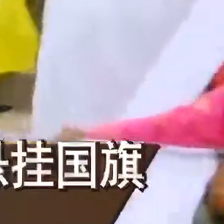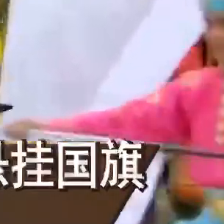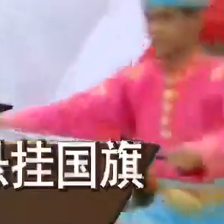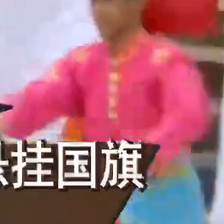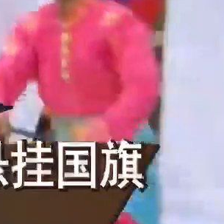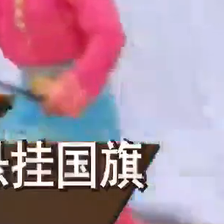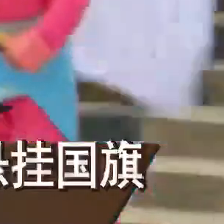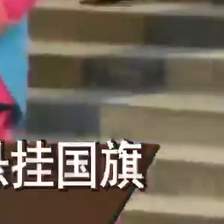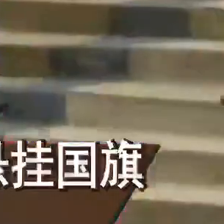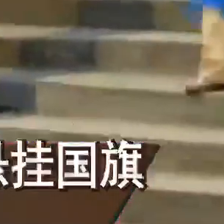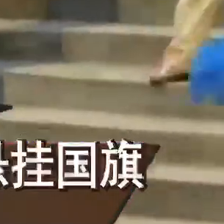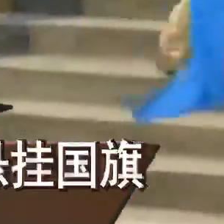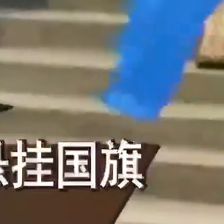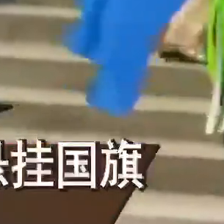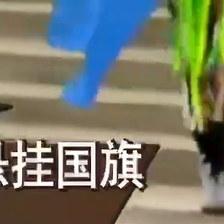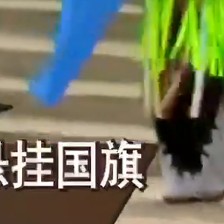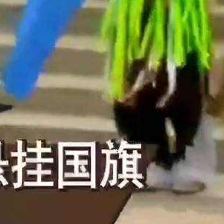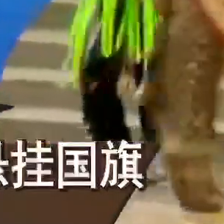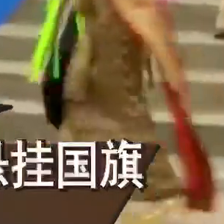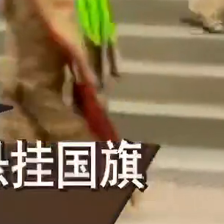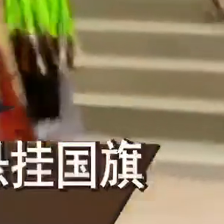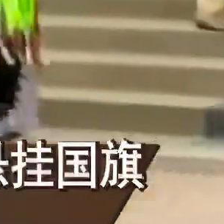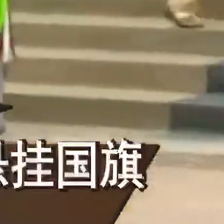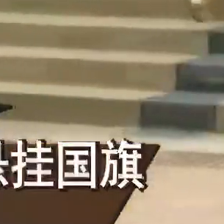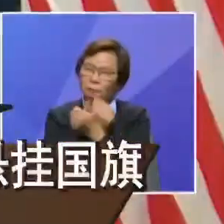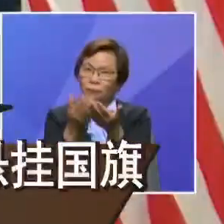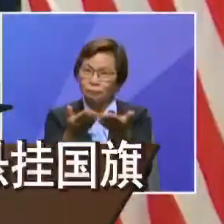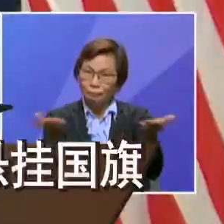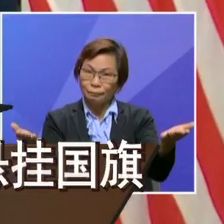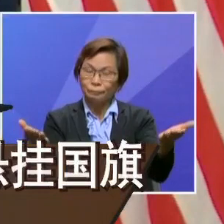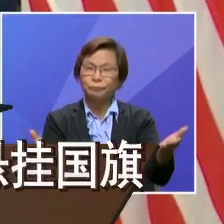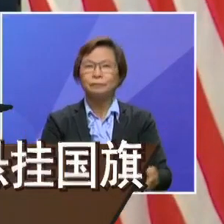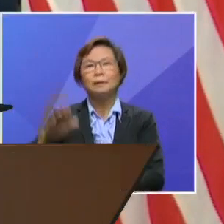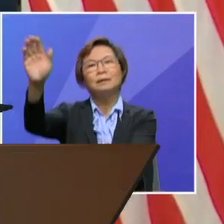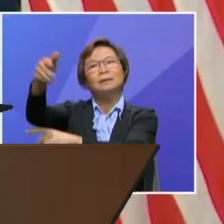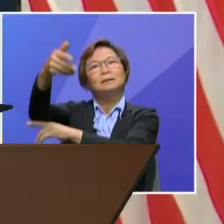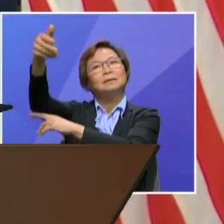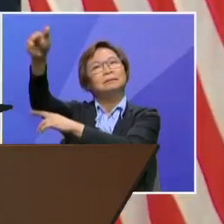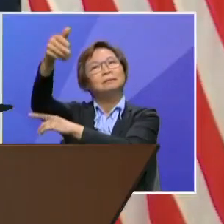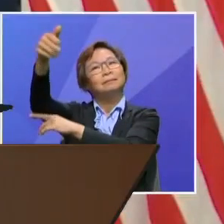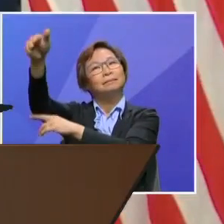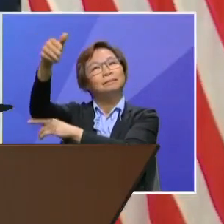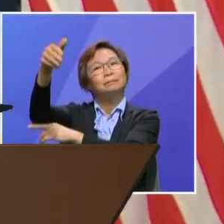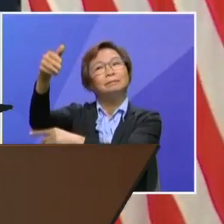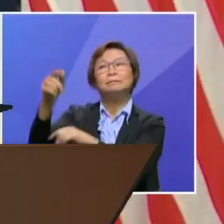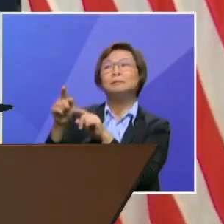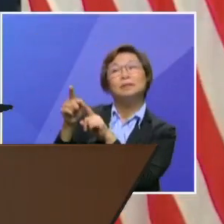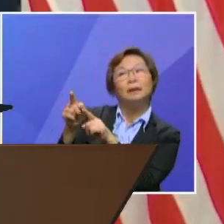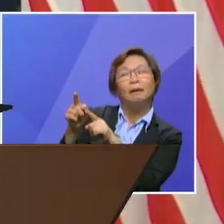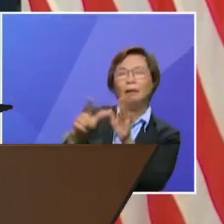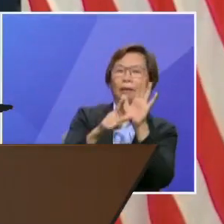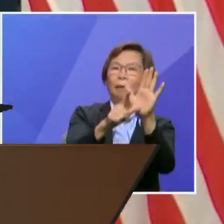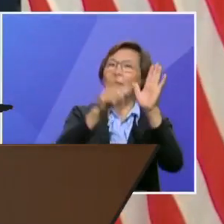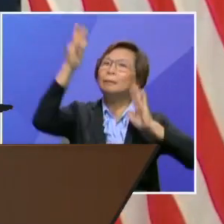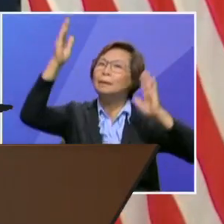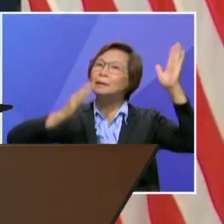日走出疫情，回归生活常态，共享繁荣。 Jalur gemilang adalah lambang